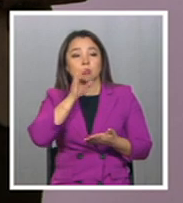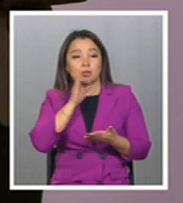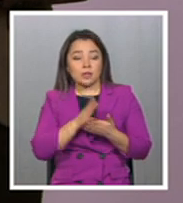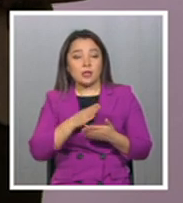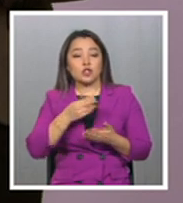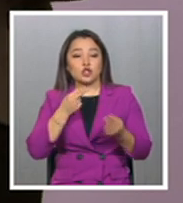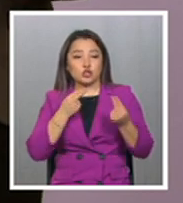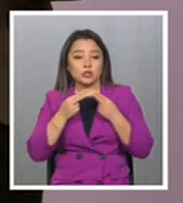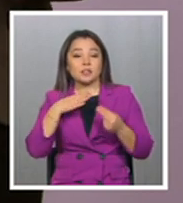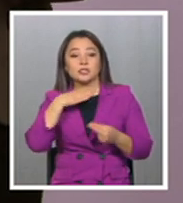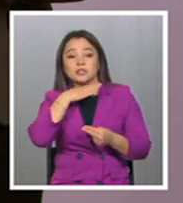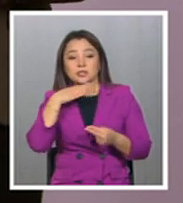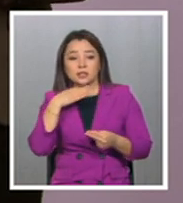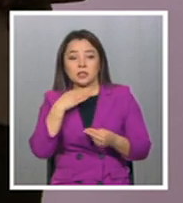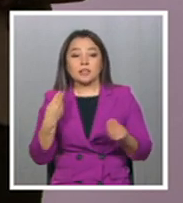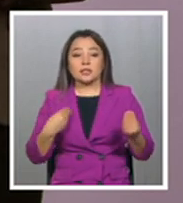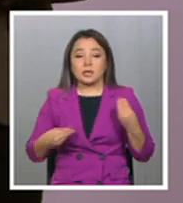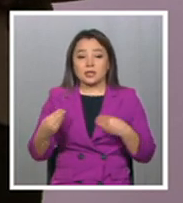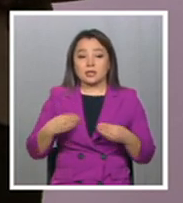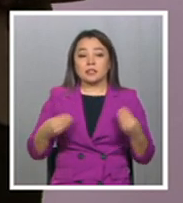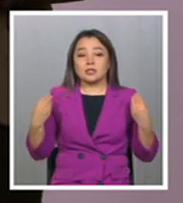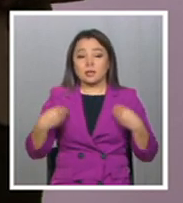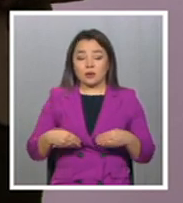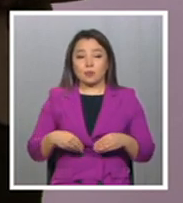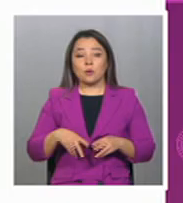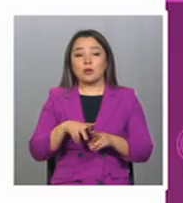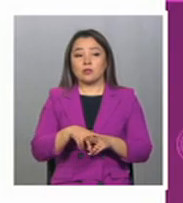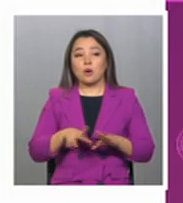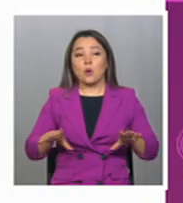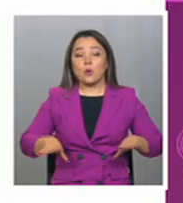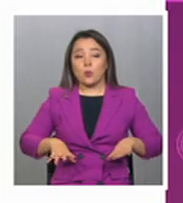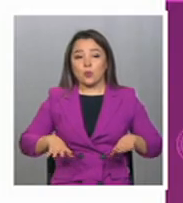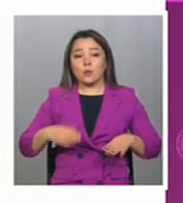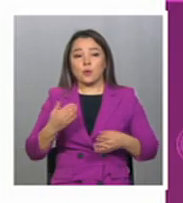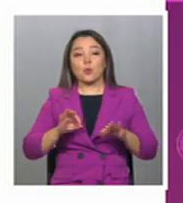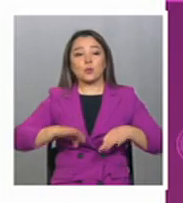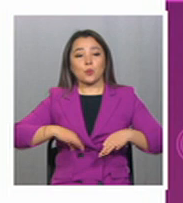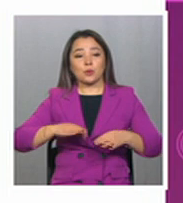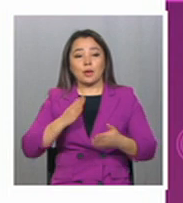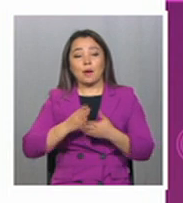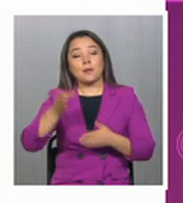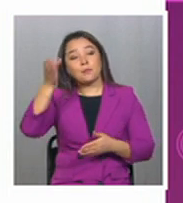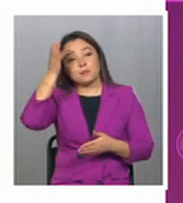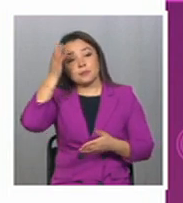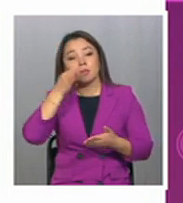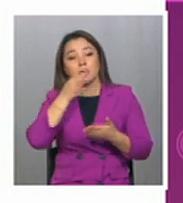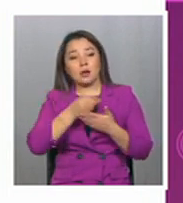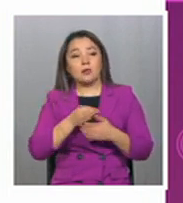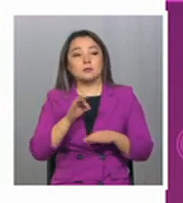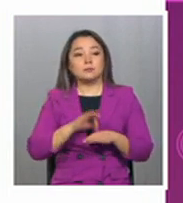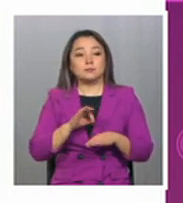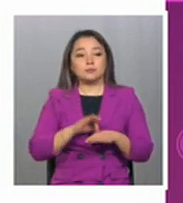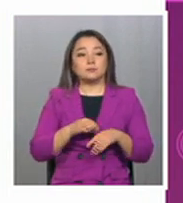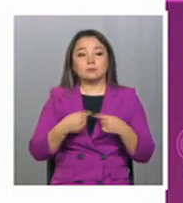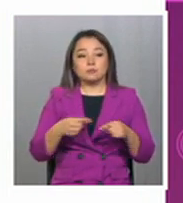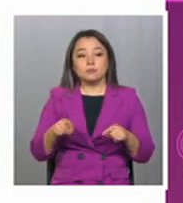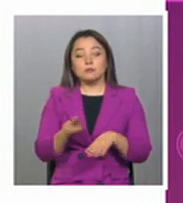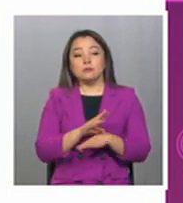ет, кисең киім, мінсең көлік. Ғалымдардың пікірі бойынша сал ауруын емдеу